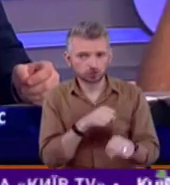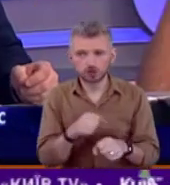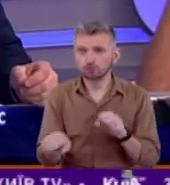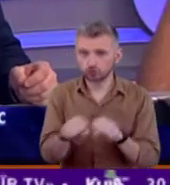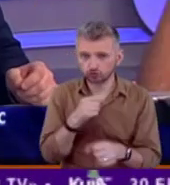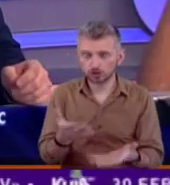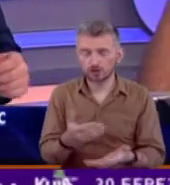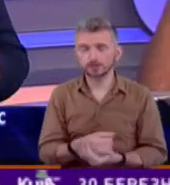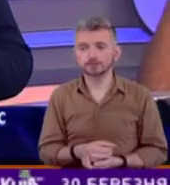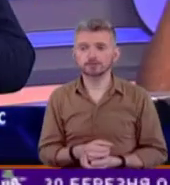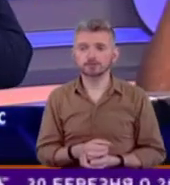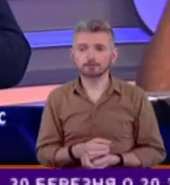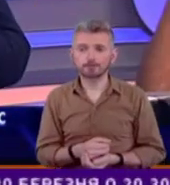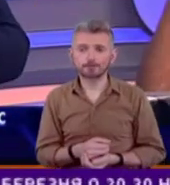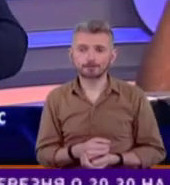Це є порушення.